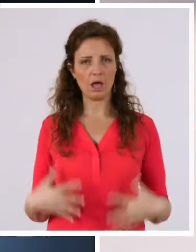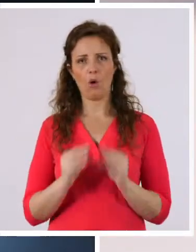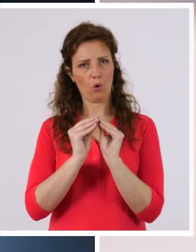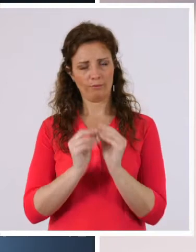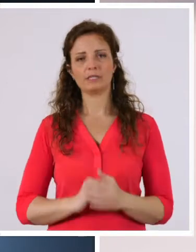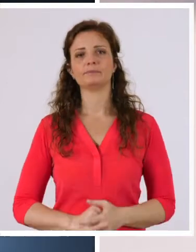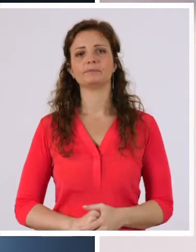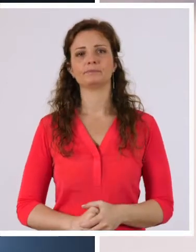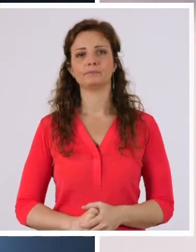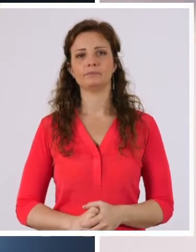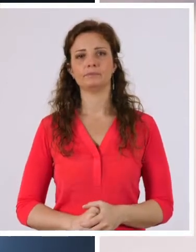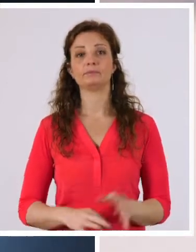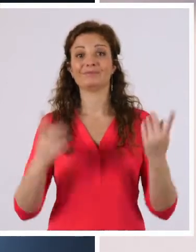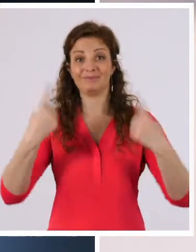indossarle.